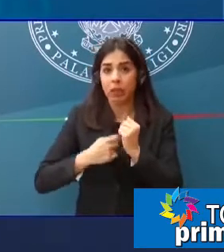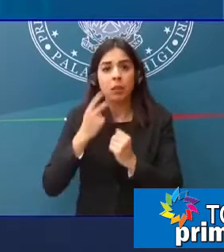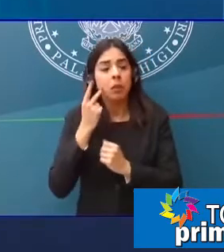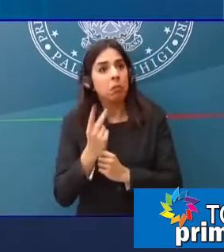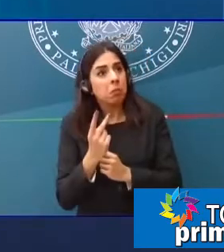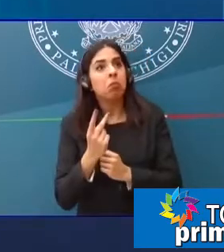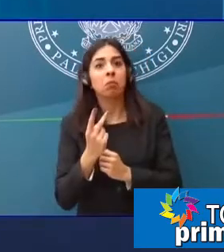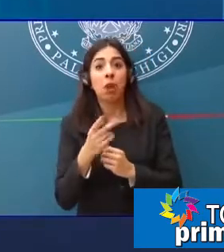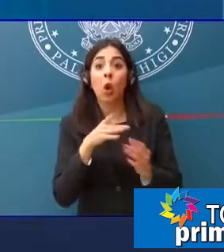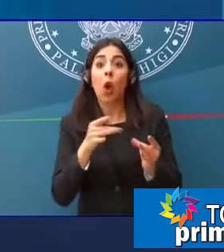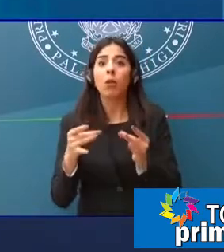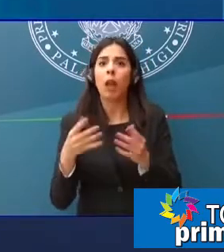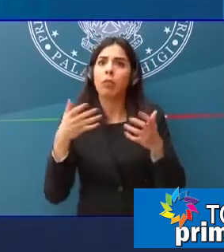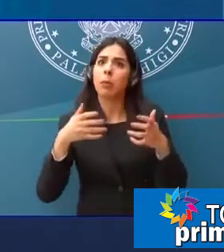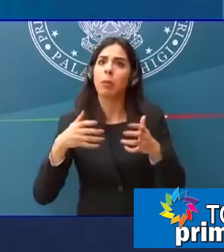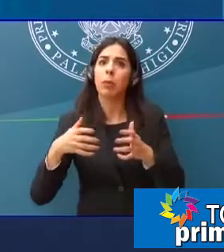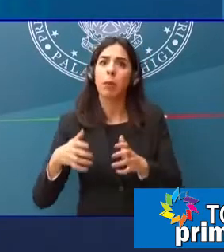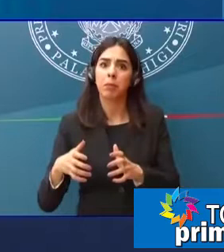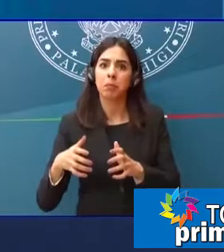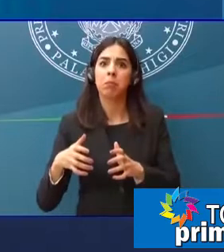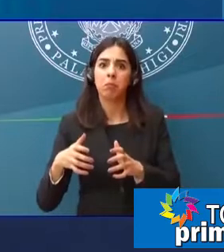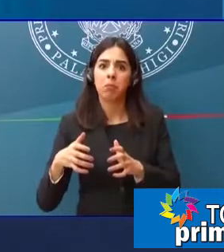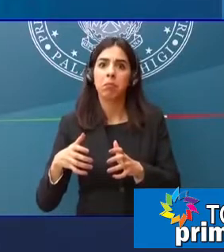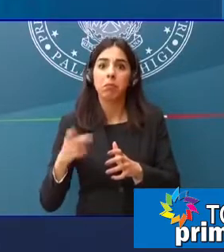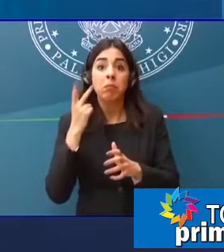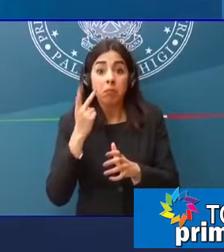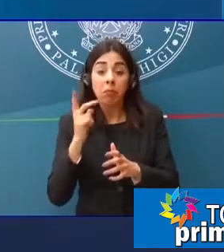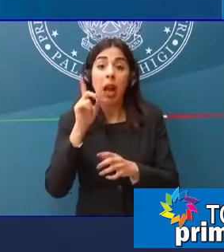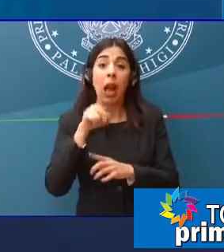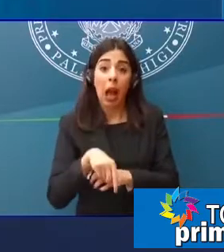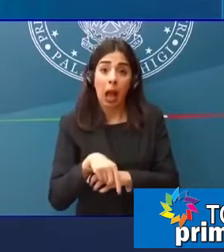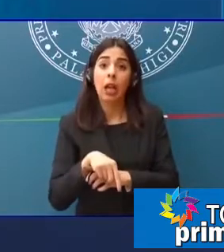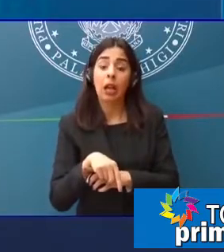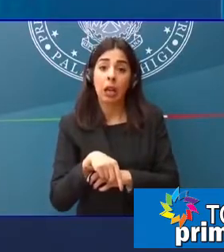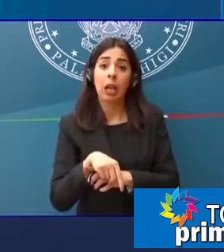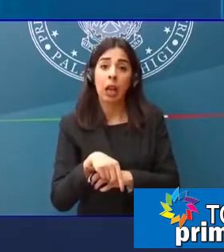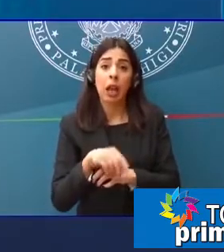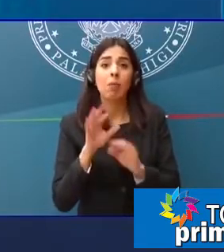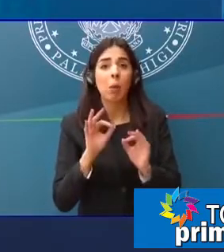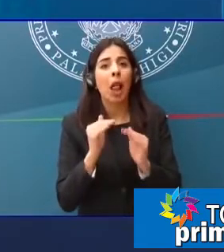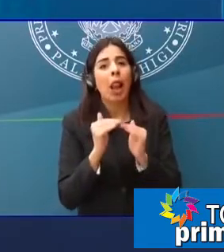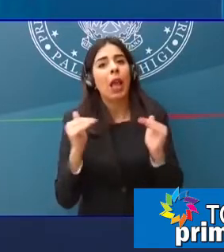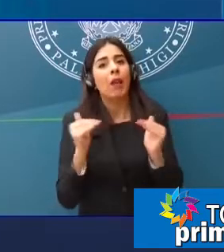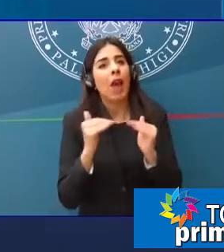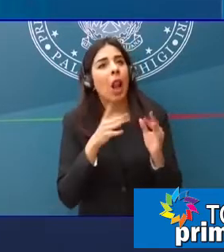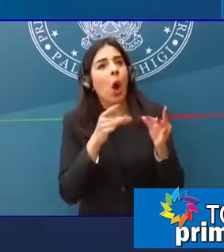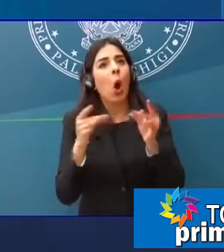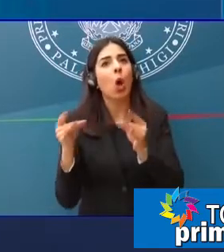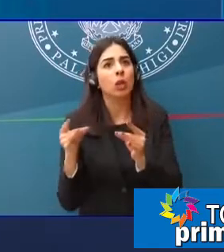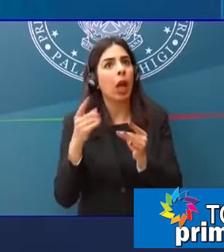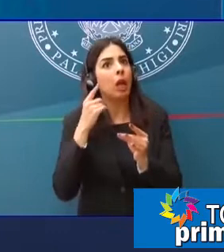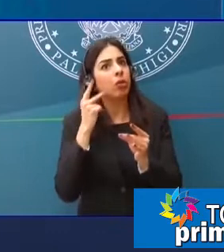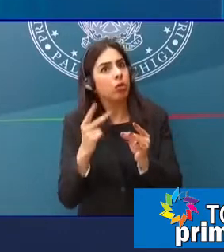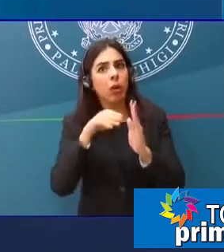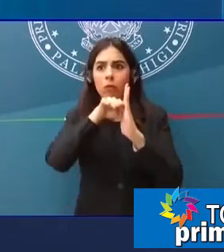tasso di crescita dei contagi. Addirittura si comincia a vedere una diminuzione proprio nel livello dei contagi. Naturalmente